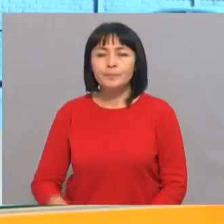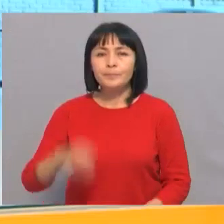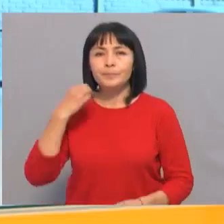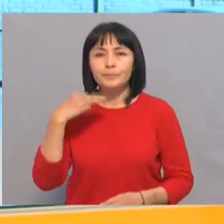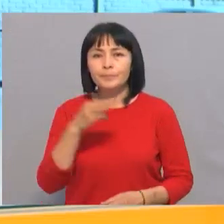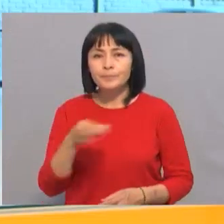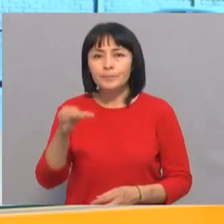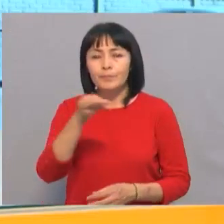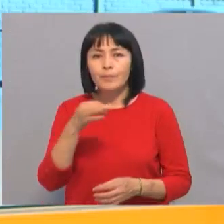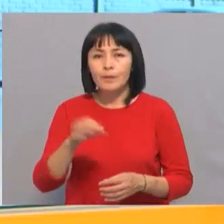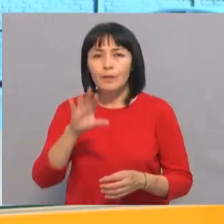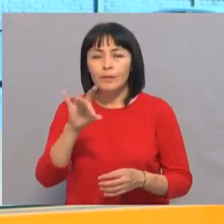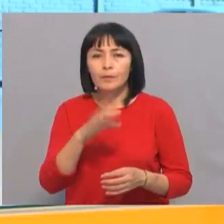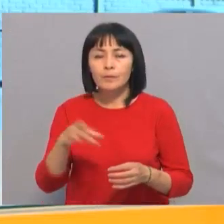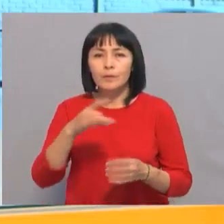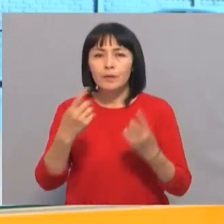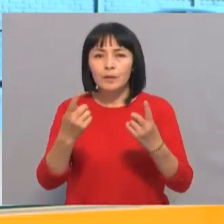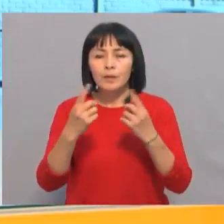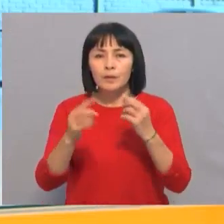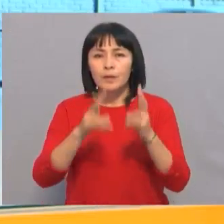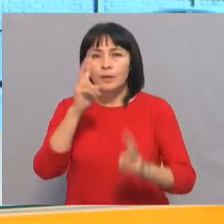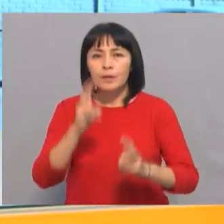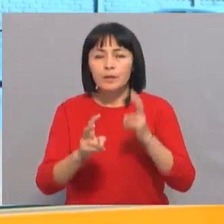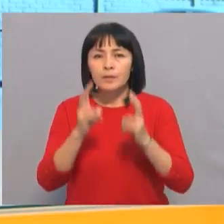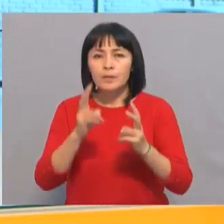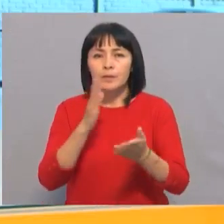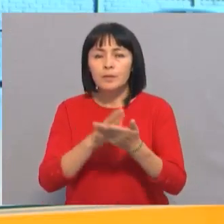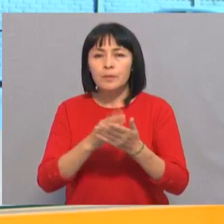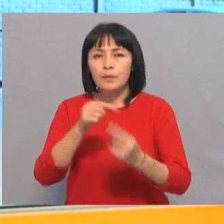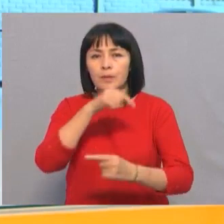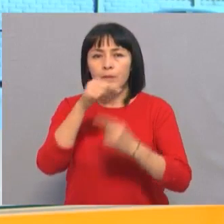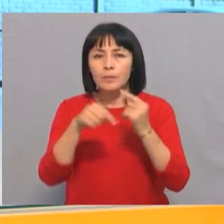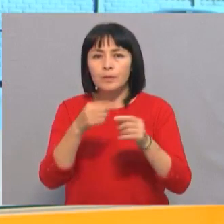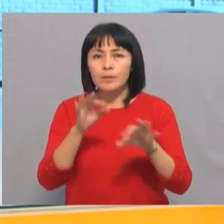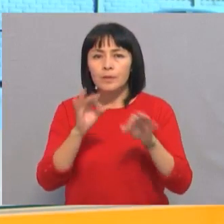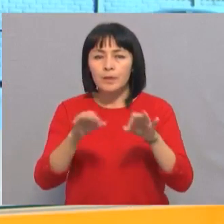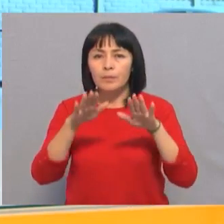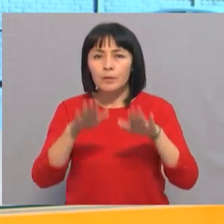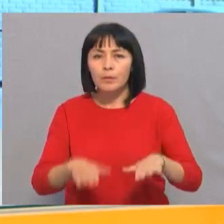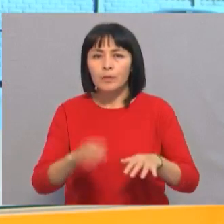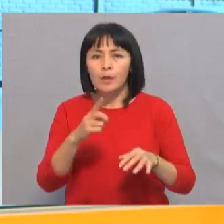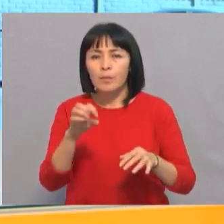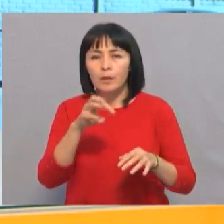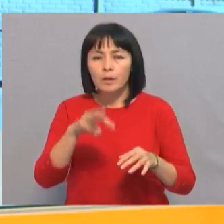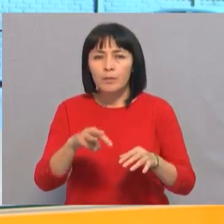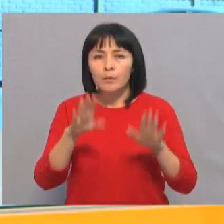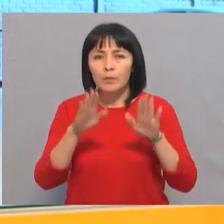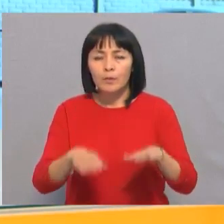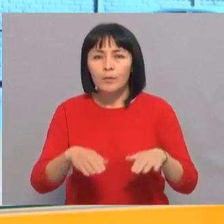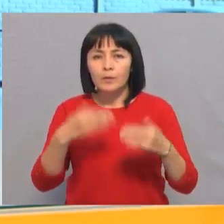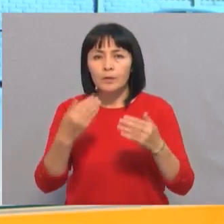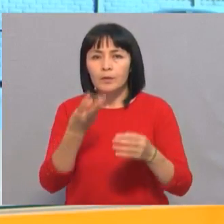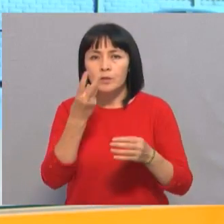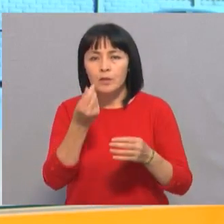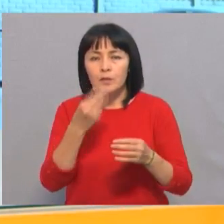Түркістан облысының Ордабасы ауданы ірі кәсіпорындар шоғырланған бизнеске қолайлы аймақ. Бадам индустриалды аймағында